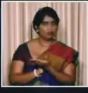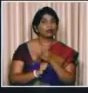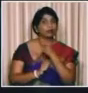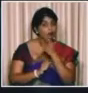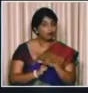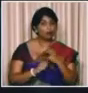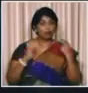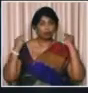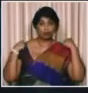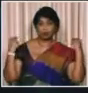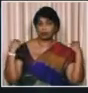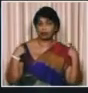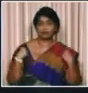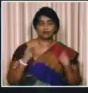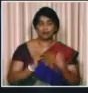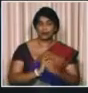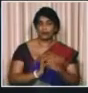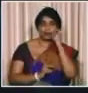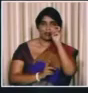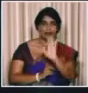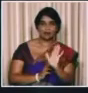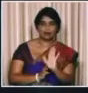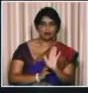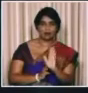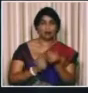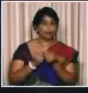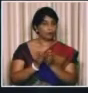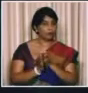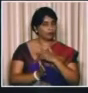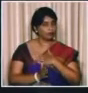ඉඳා තරුපටි එන්න වේ තමන්ගේ ගරුත්වය වෙනින් තමන්